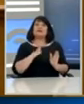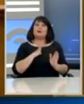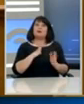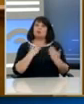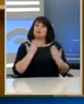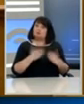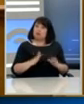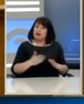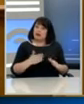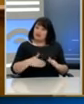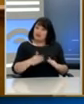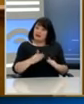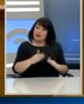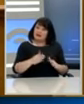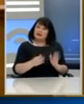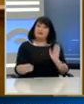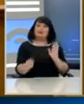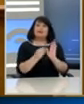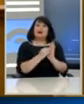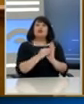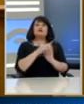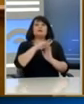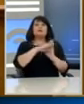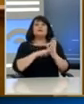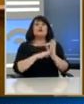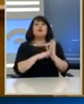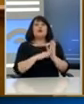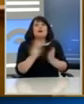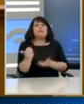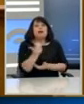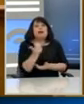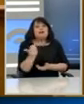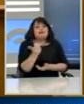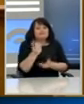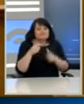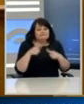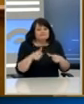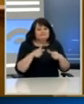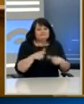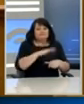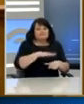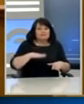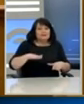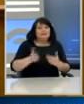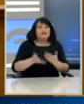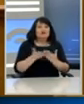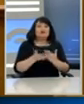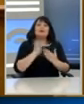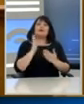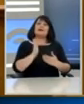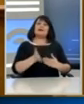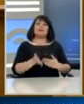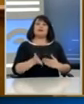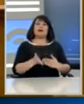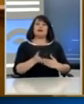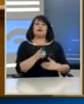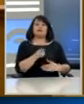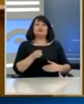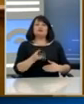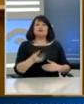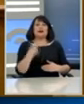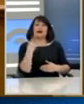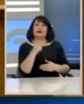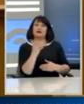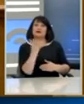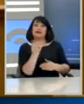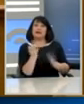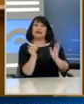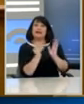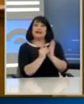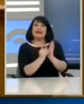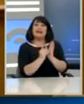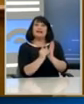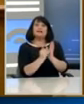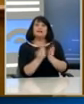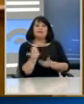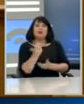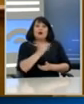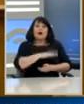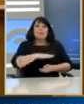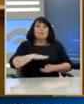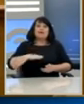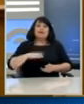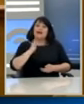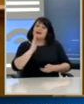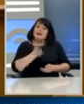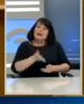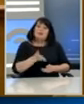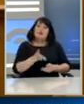μας. Θεσπίζεται το πρόγραμμα της βρεφονιπιακής φροντίδας για να δώσει τη δυνατότητα σε περισσότερα από 140.000 παιδιά να